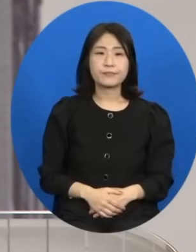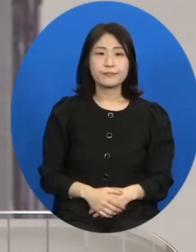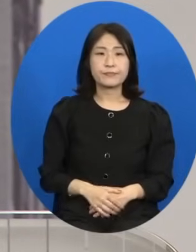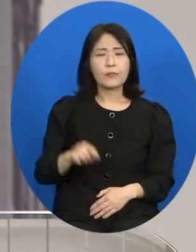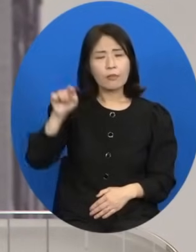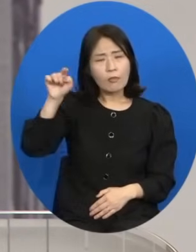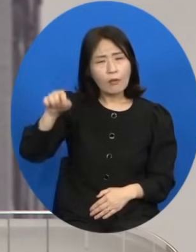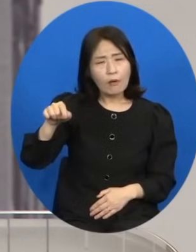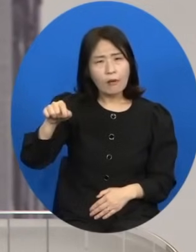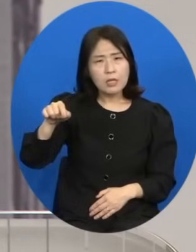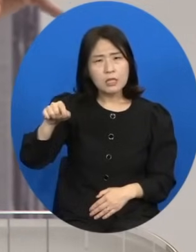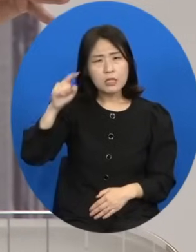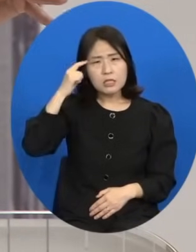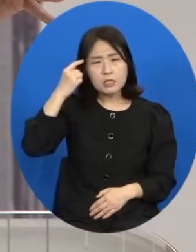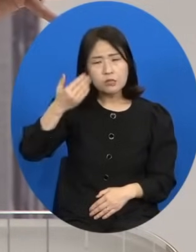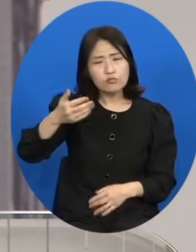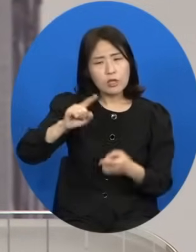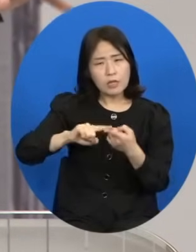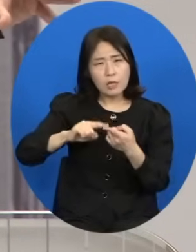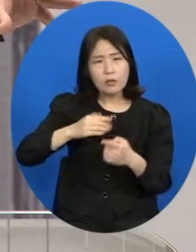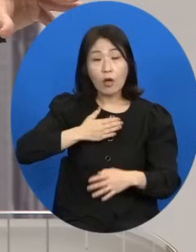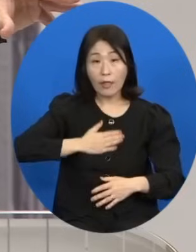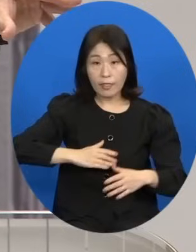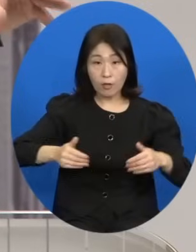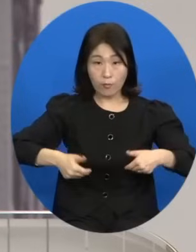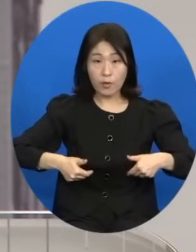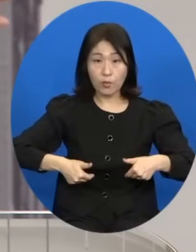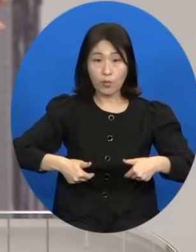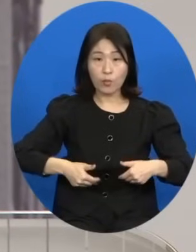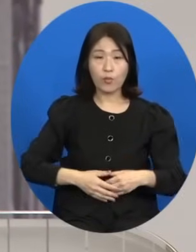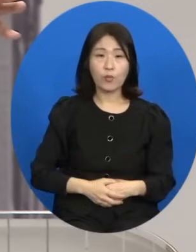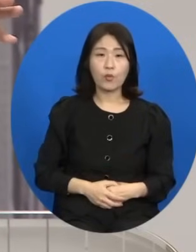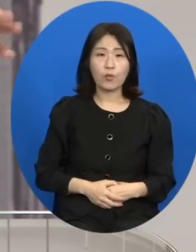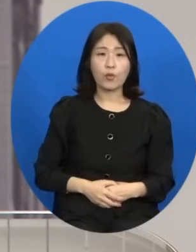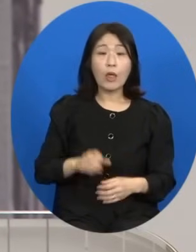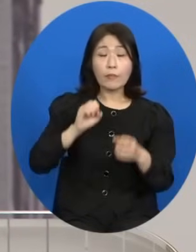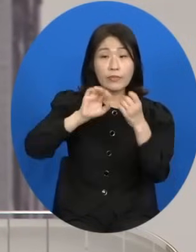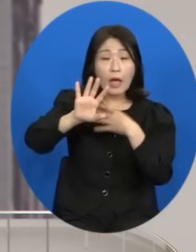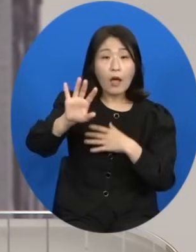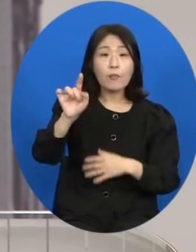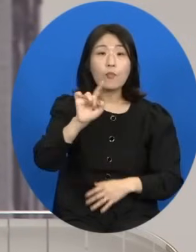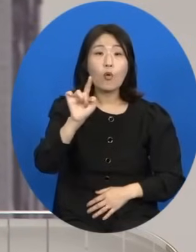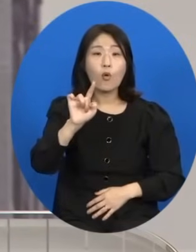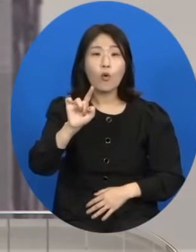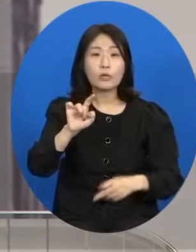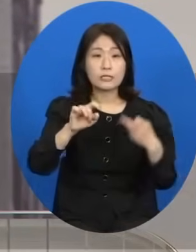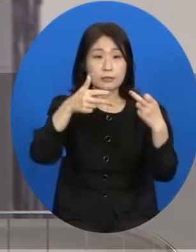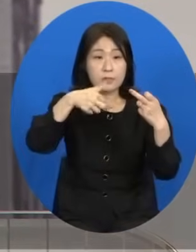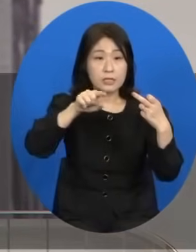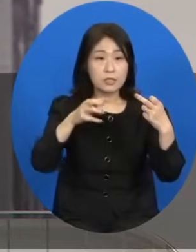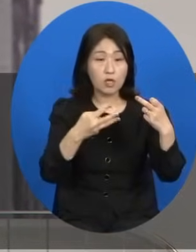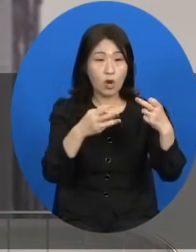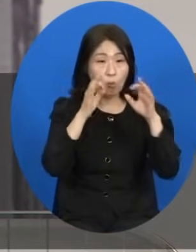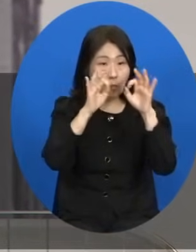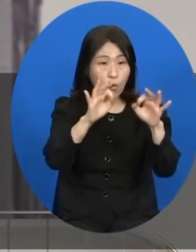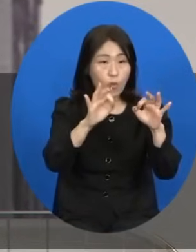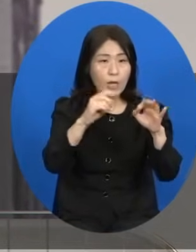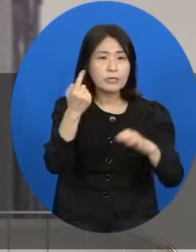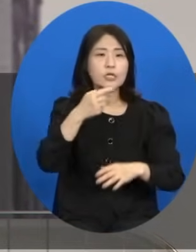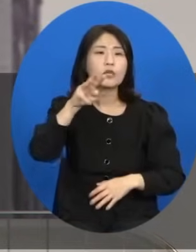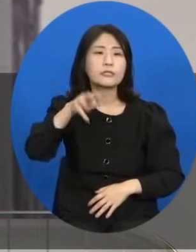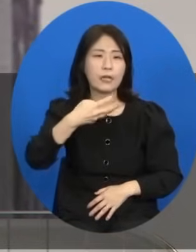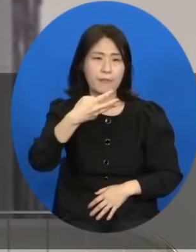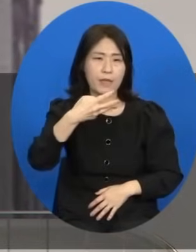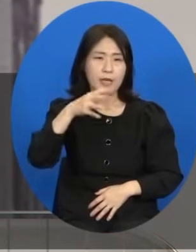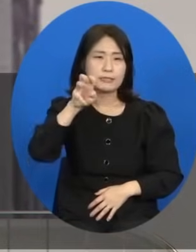대해서는 반드시 알아야 돼요 무슨 일이 있는지 거기에 대한 답변이 뭐냐면 12절에 나옵니다 1335일